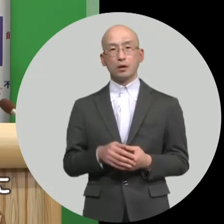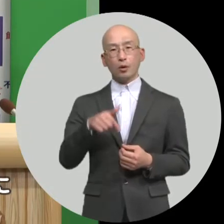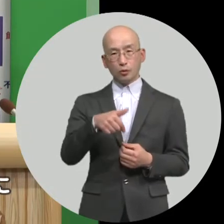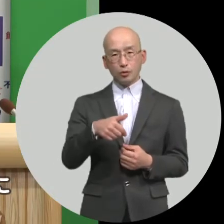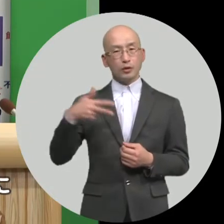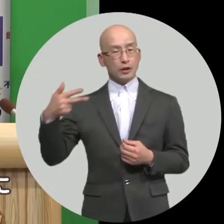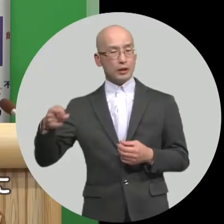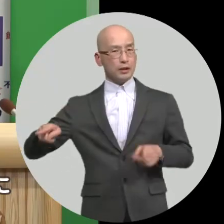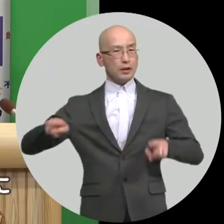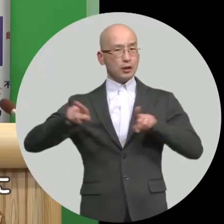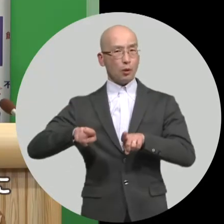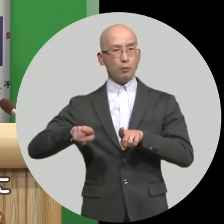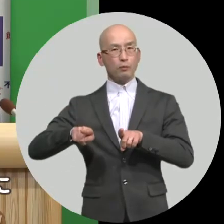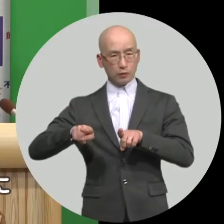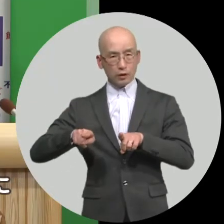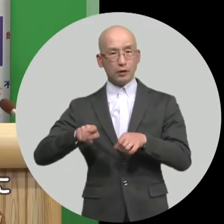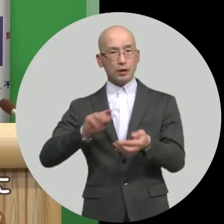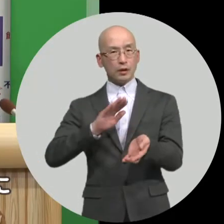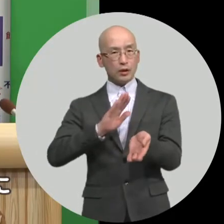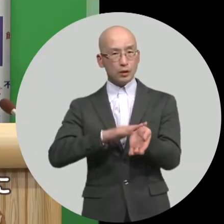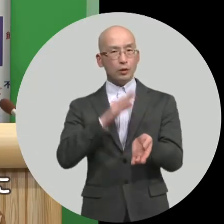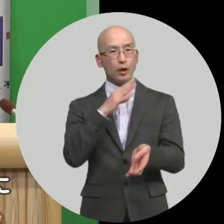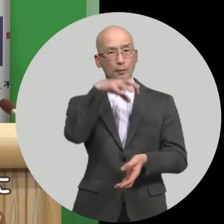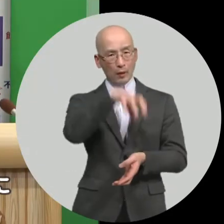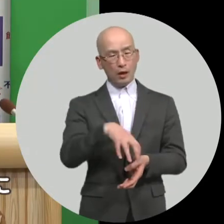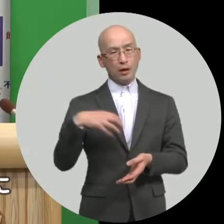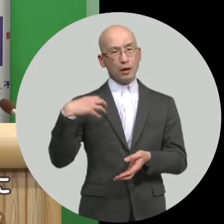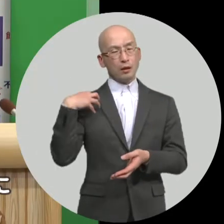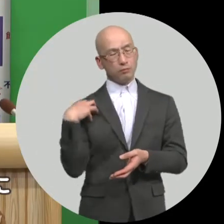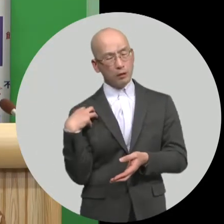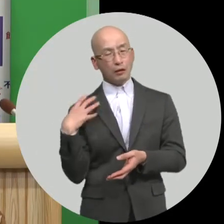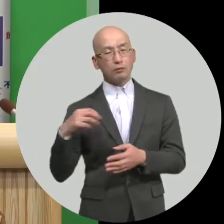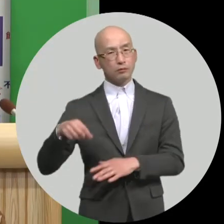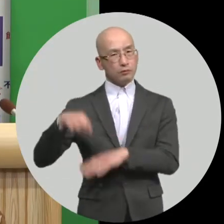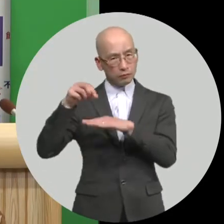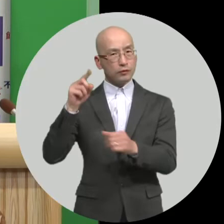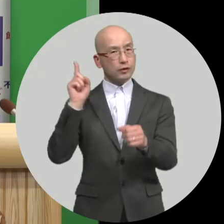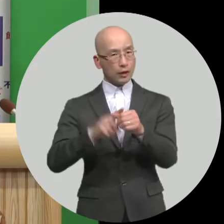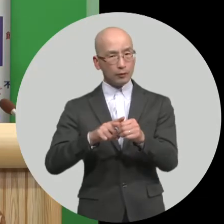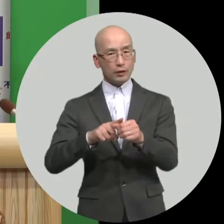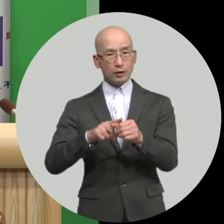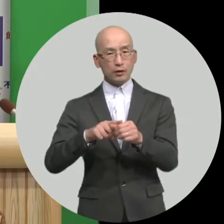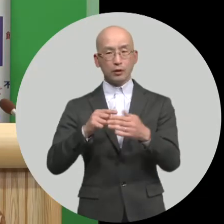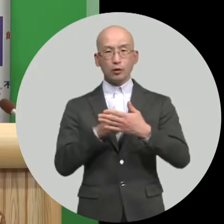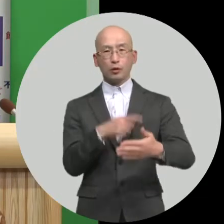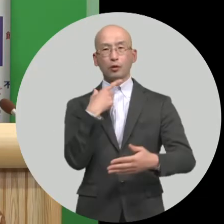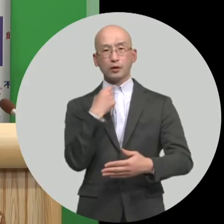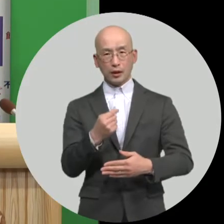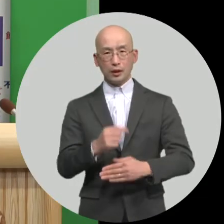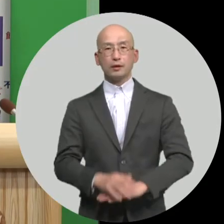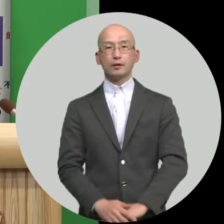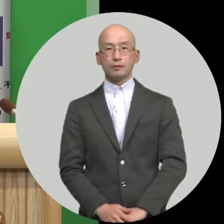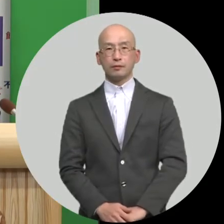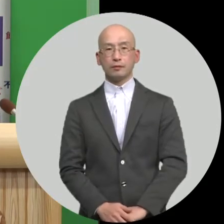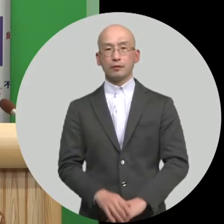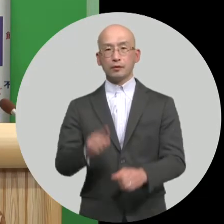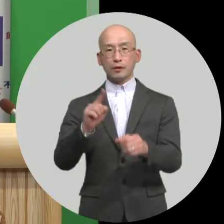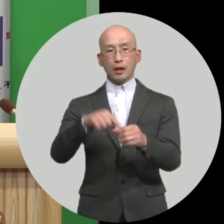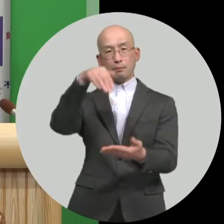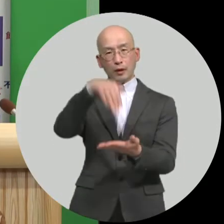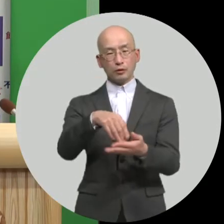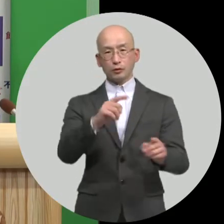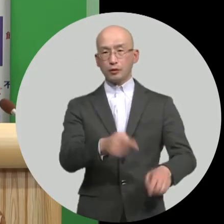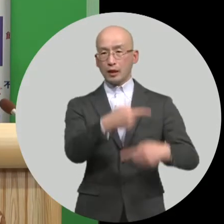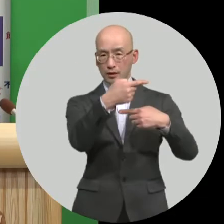で、医療現場への負荷をなるべくかけないということから実施をさせていただきたいと思っておりますので、年末年始にかけ